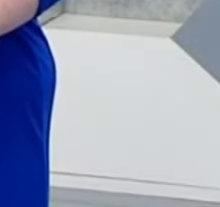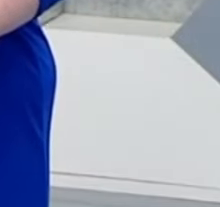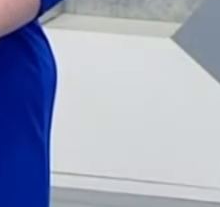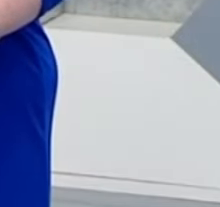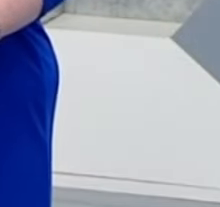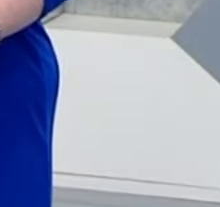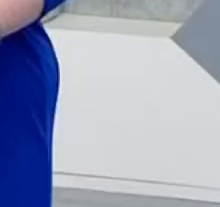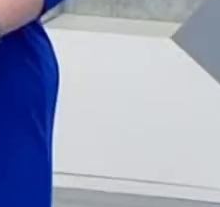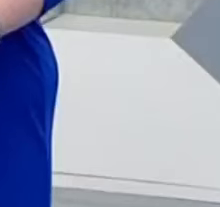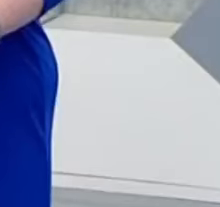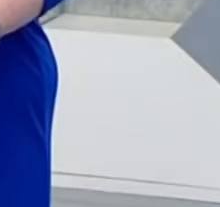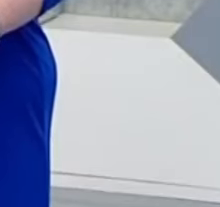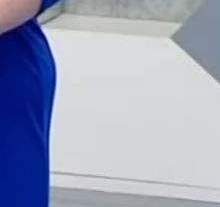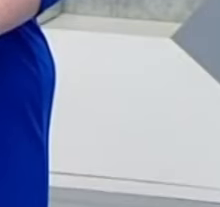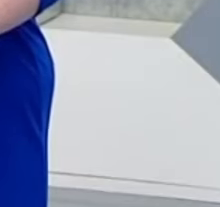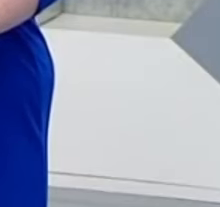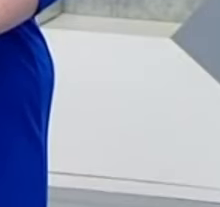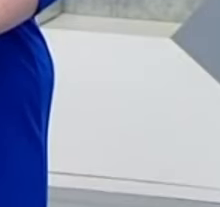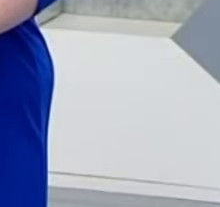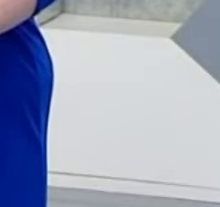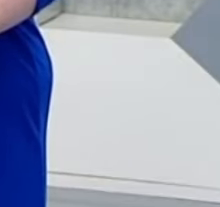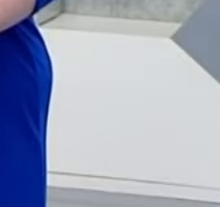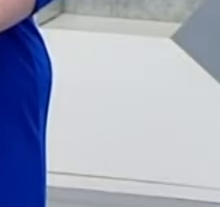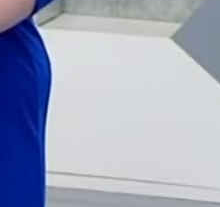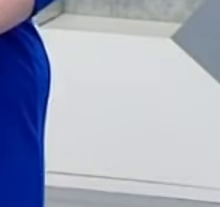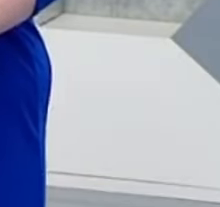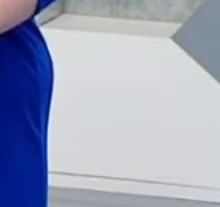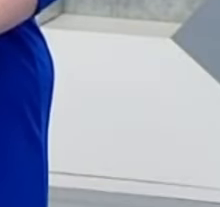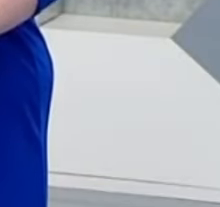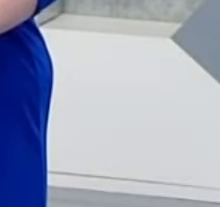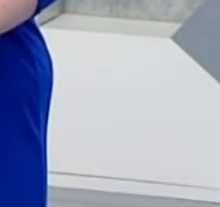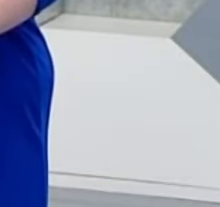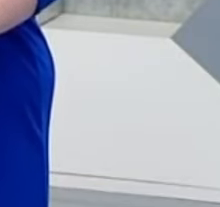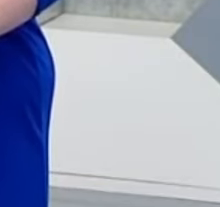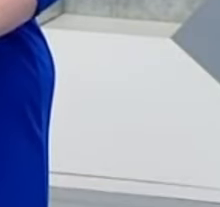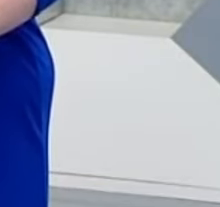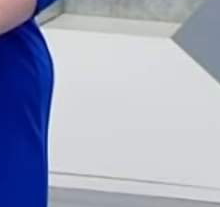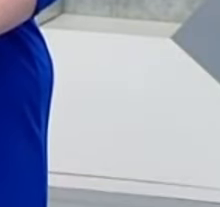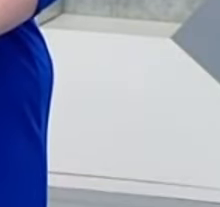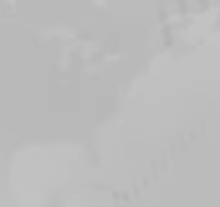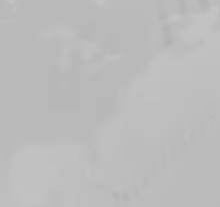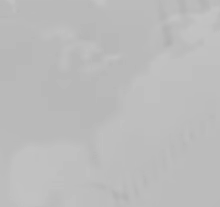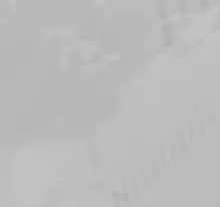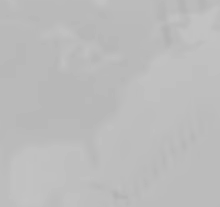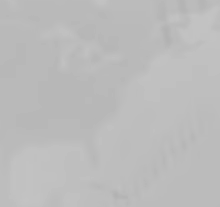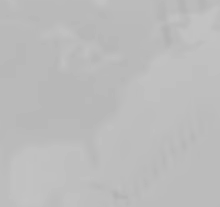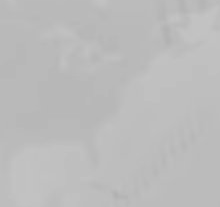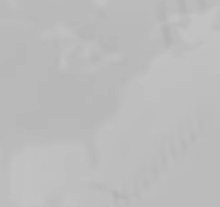GMA Pinoy TV at sa www.gmanews.tv.